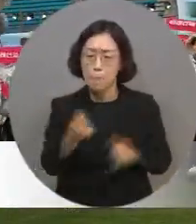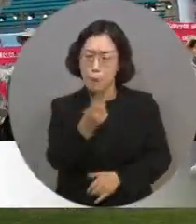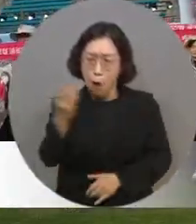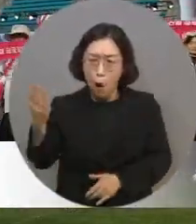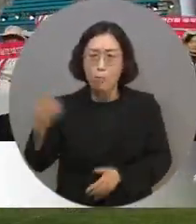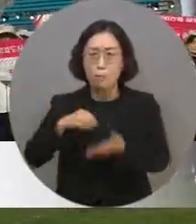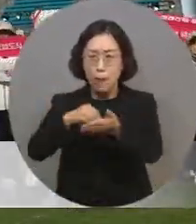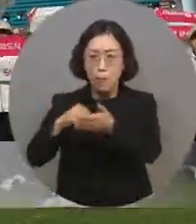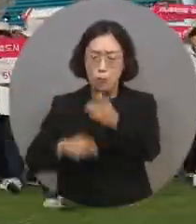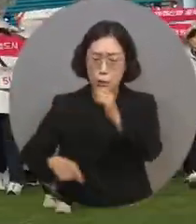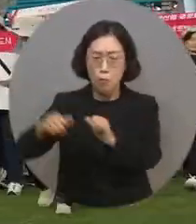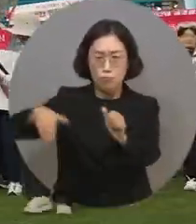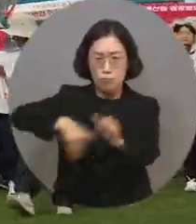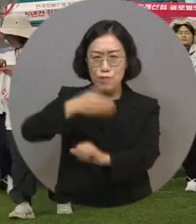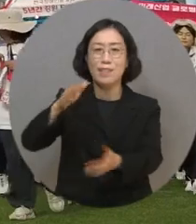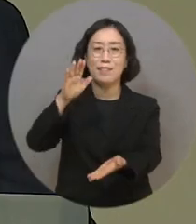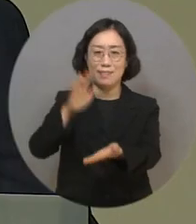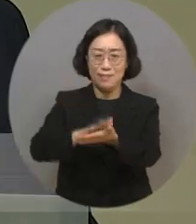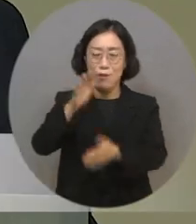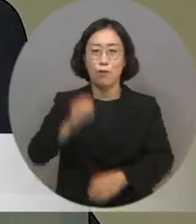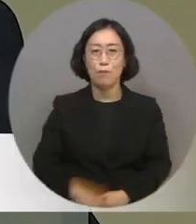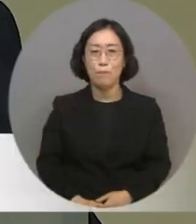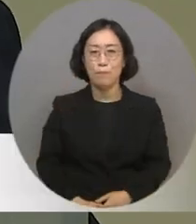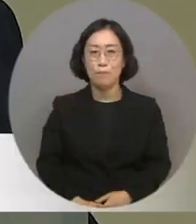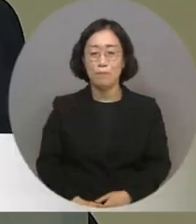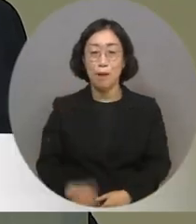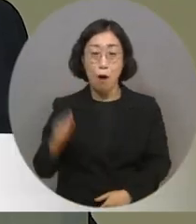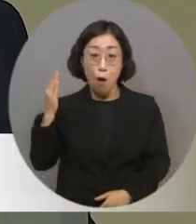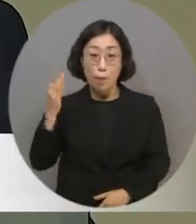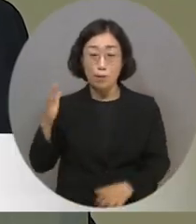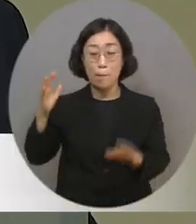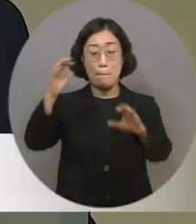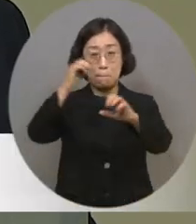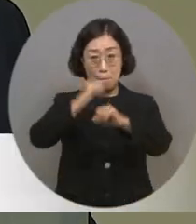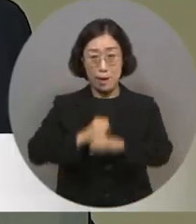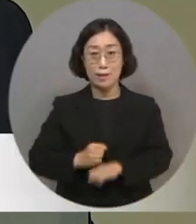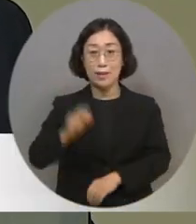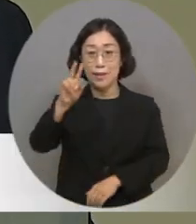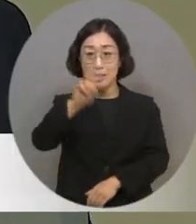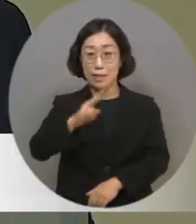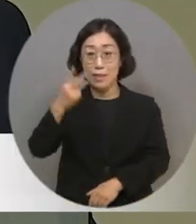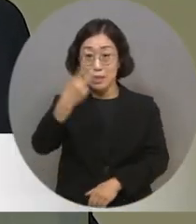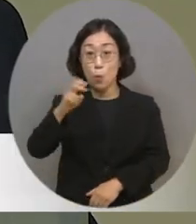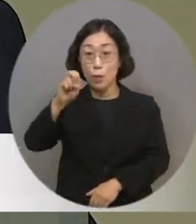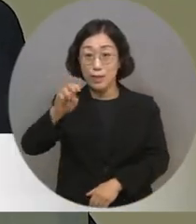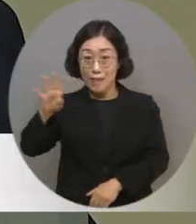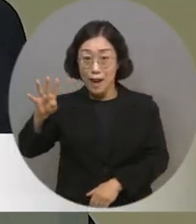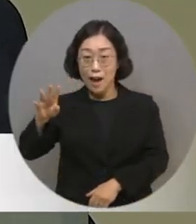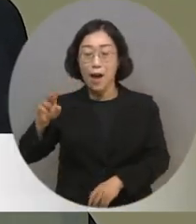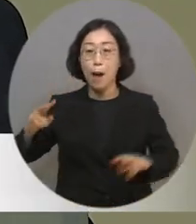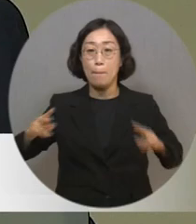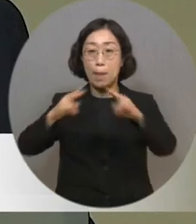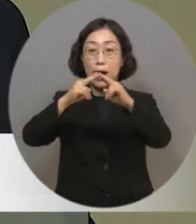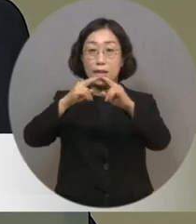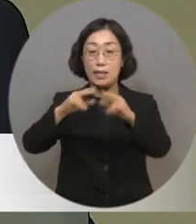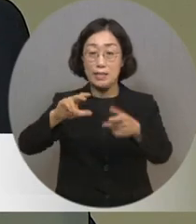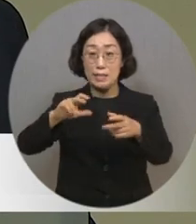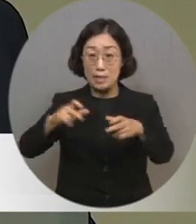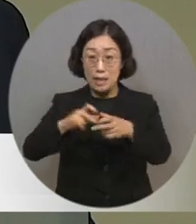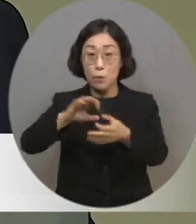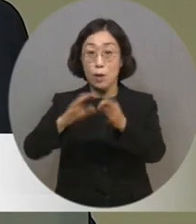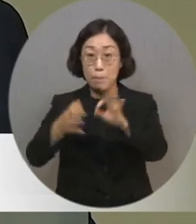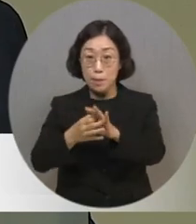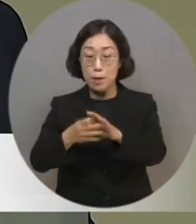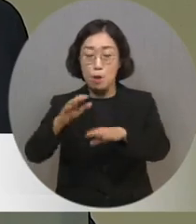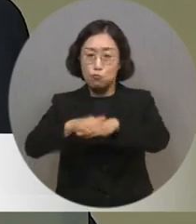뜨거운 열기를 더했습니다. 얼마 전 막을 내린 2024 파리 패럴림픽 대회에서 대한민국